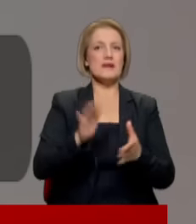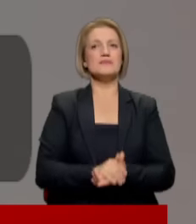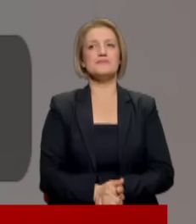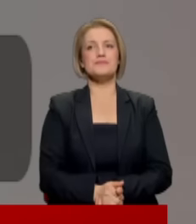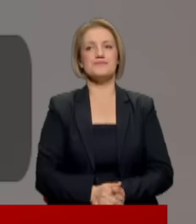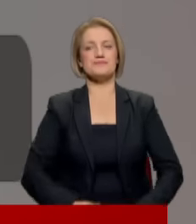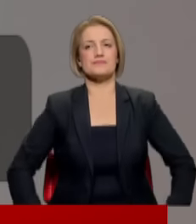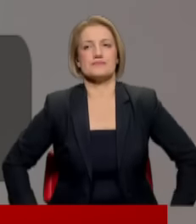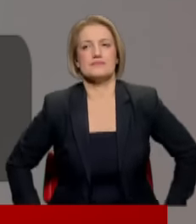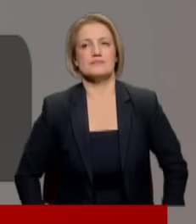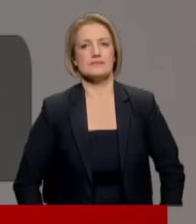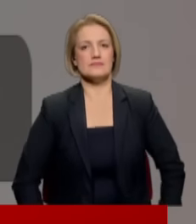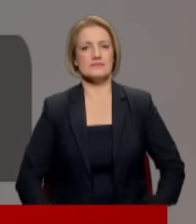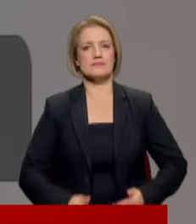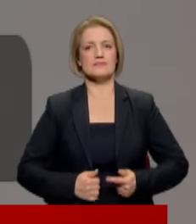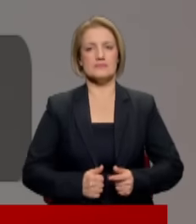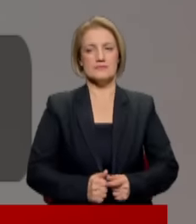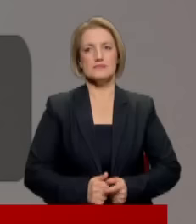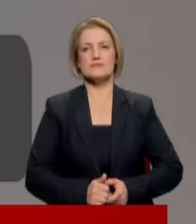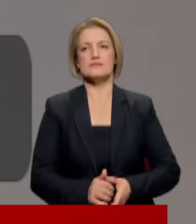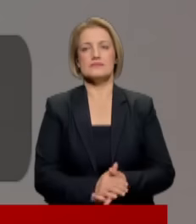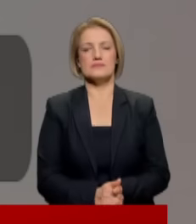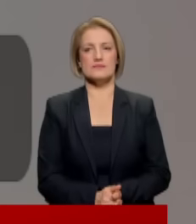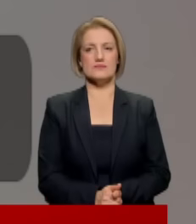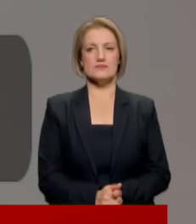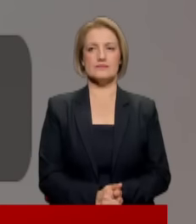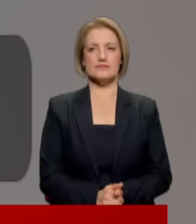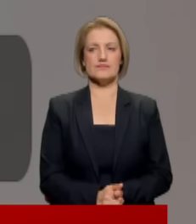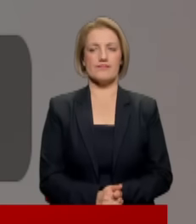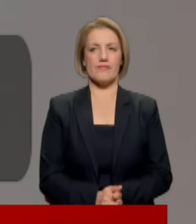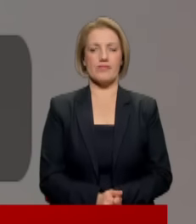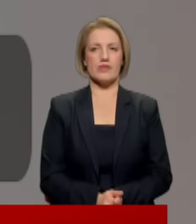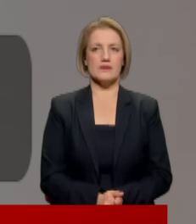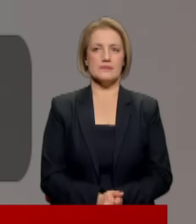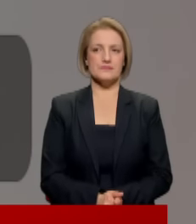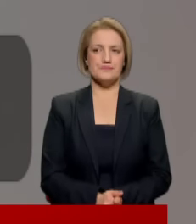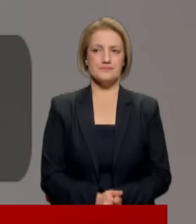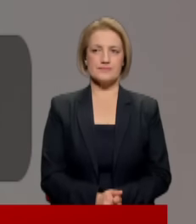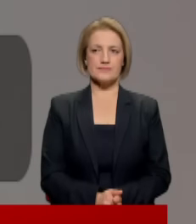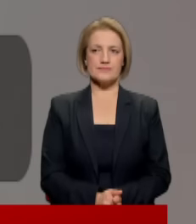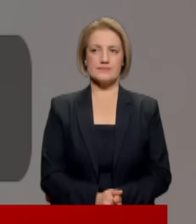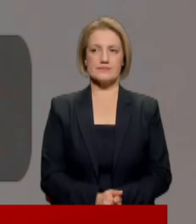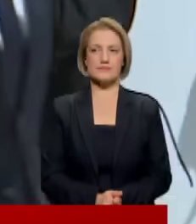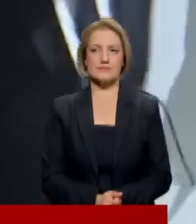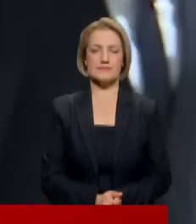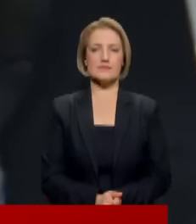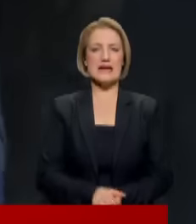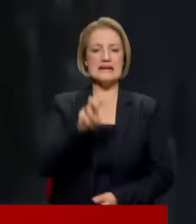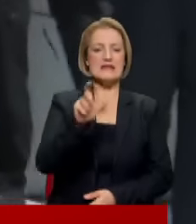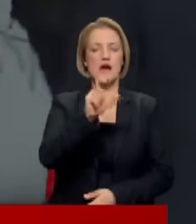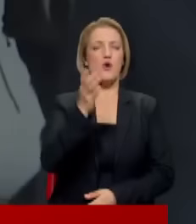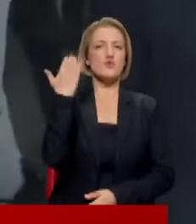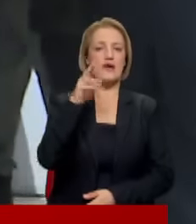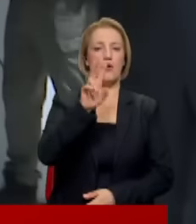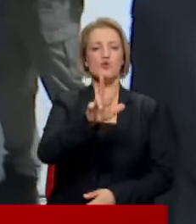için bu bir final yasanın verdiği yetkiyle Bu seçim son seçim a